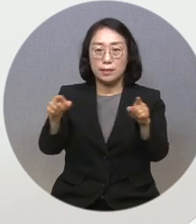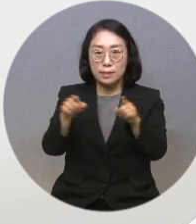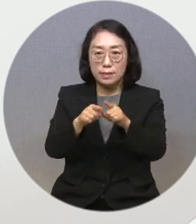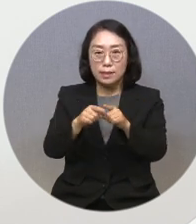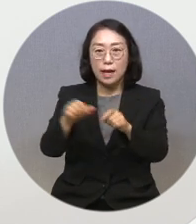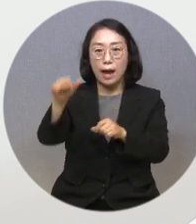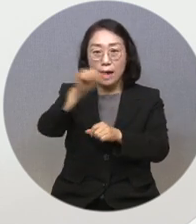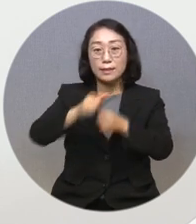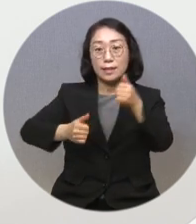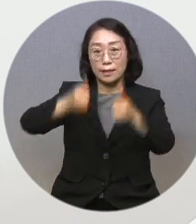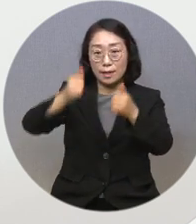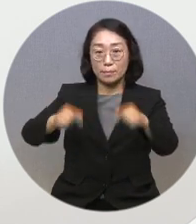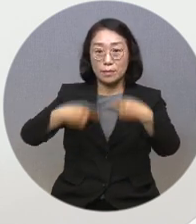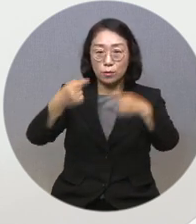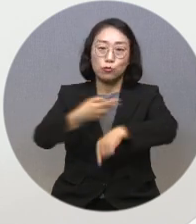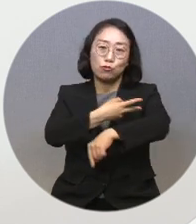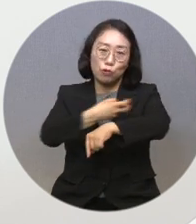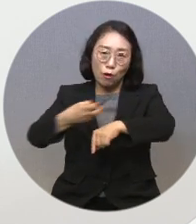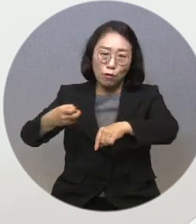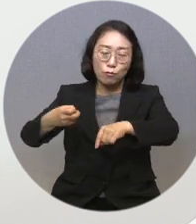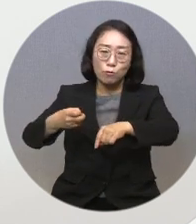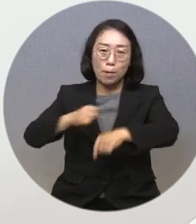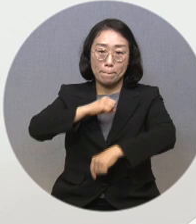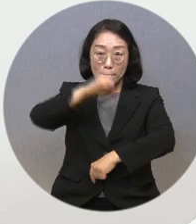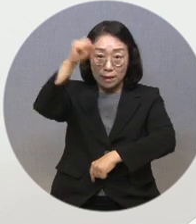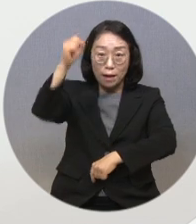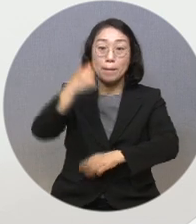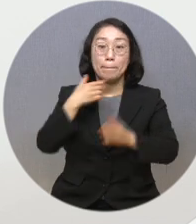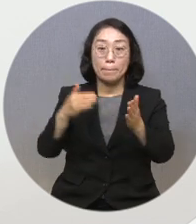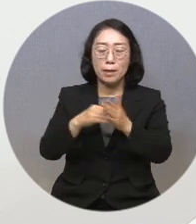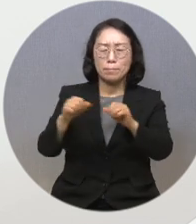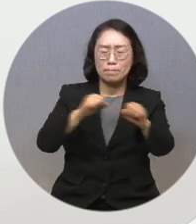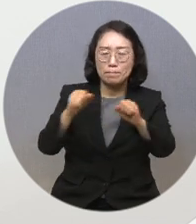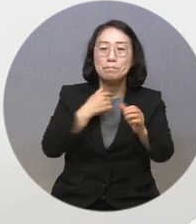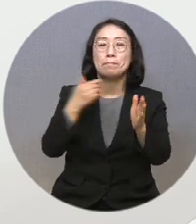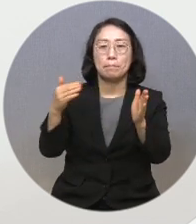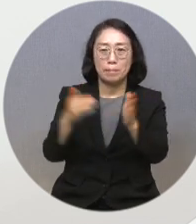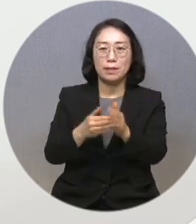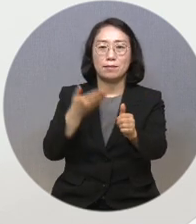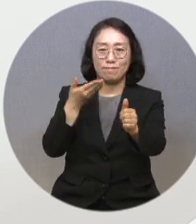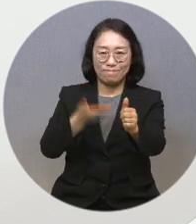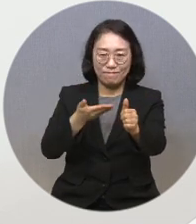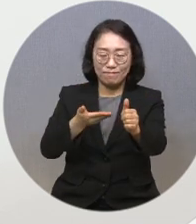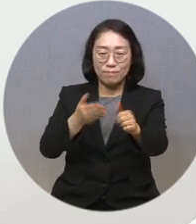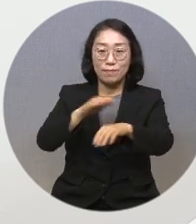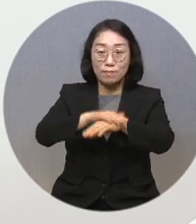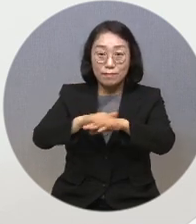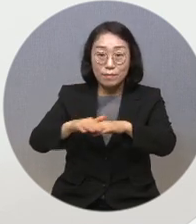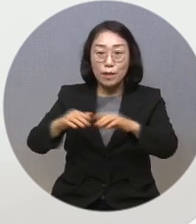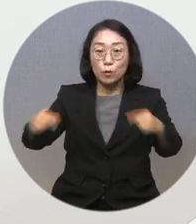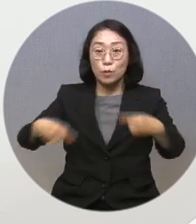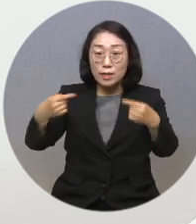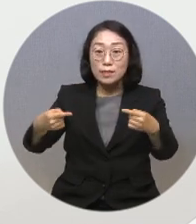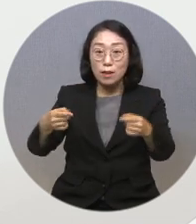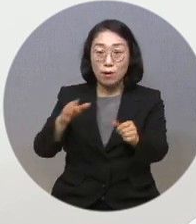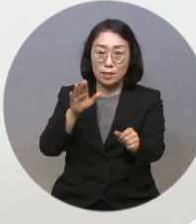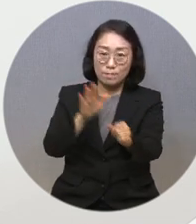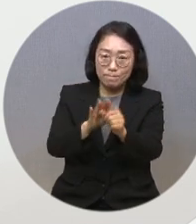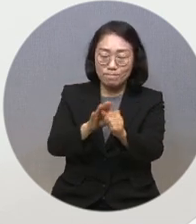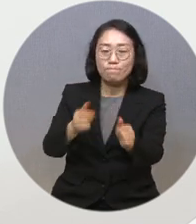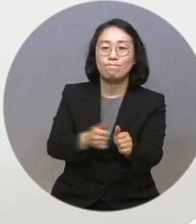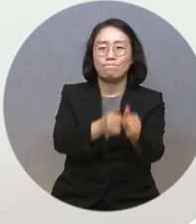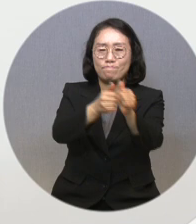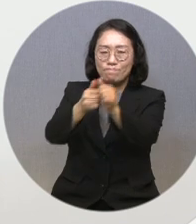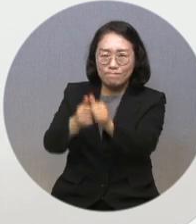아시안게임에서 수용으로 금메달을 따 실 만큼 매우 활동적인 선배 얻습니다 그 선배님의 휠체어도 밀어 드리며 함께